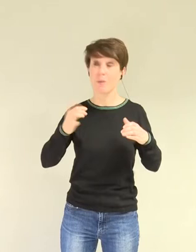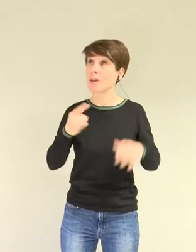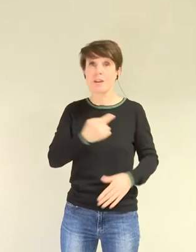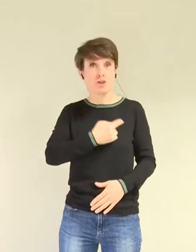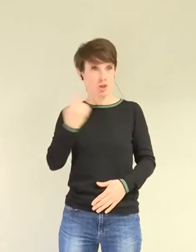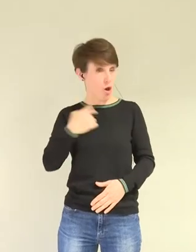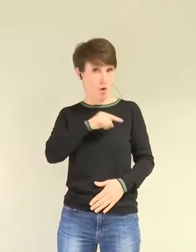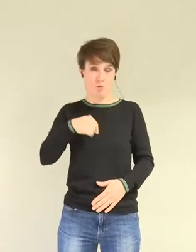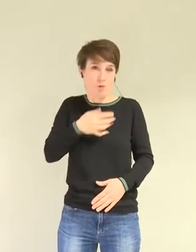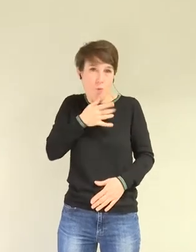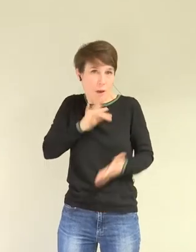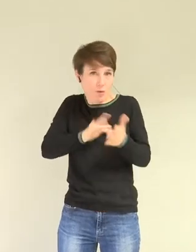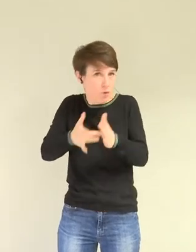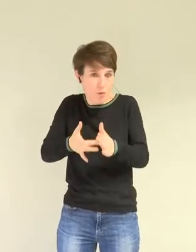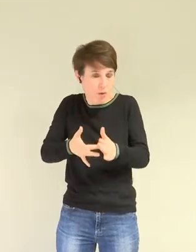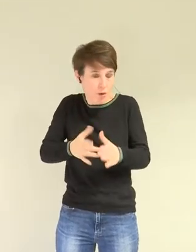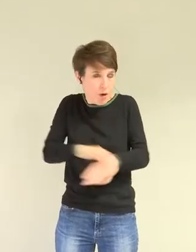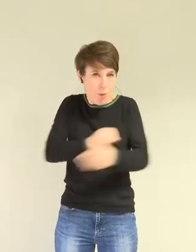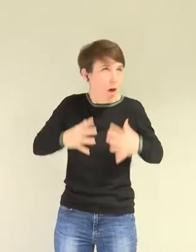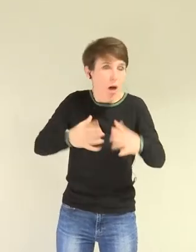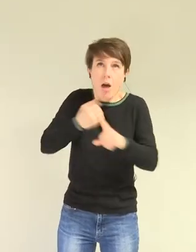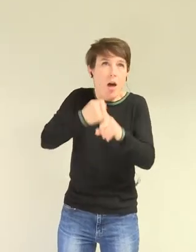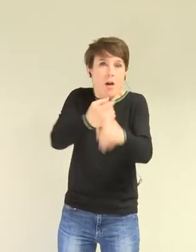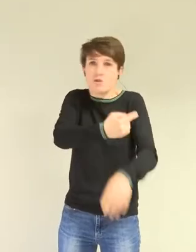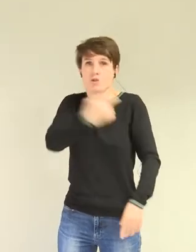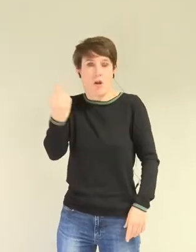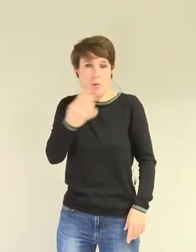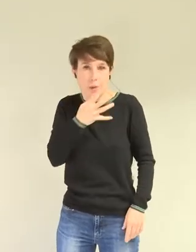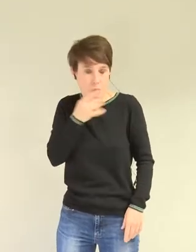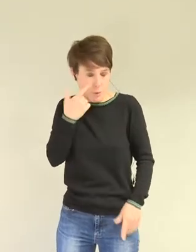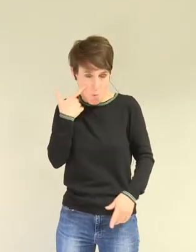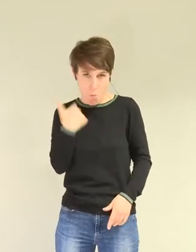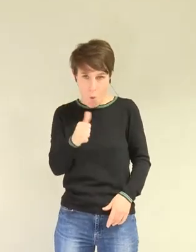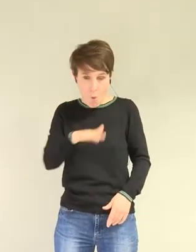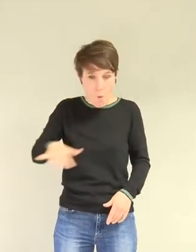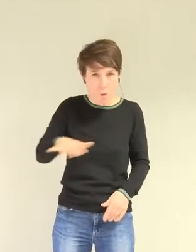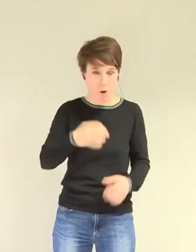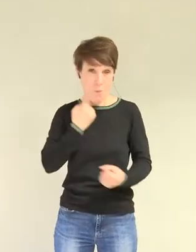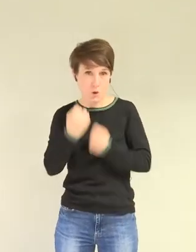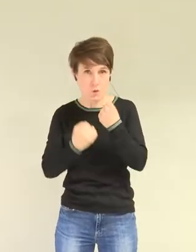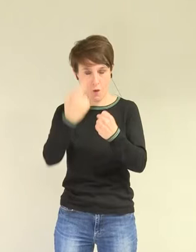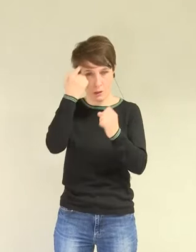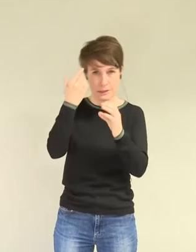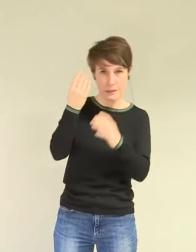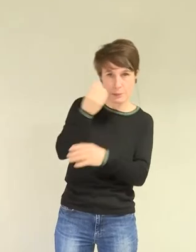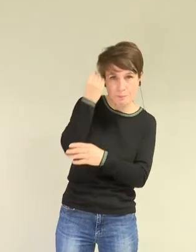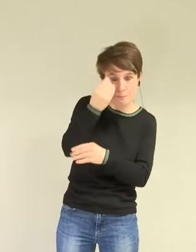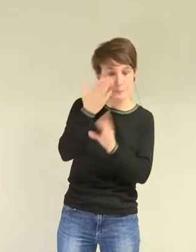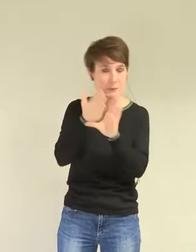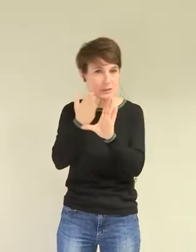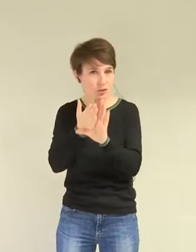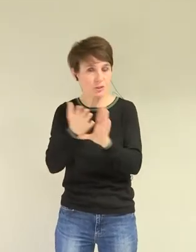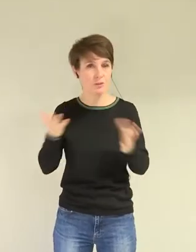les collectivités ne pourrons pas lutter seul contre cette vague de souffrance psychique la santé mentale et la psychiatrie doivent devenir